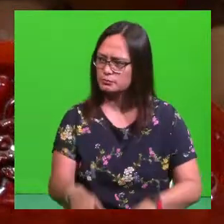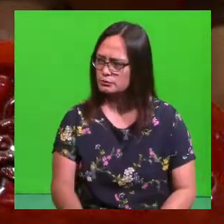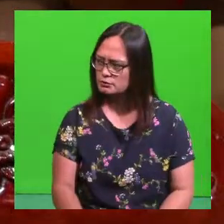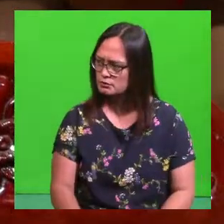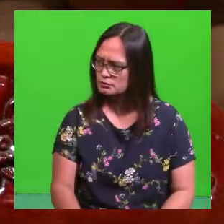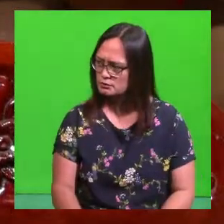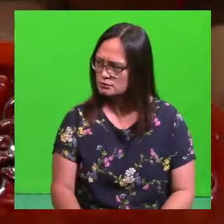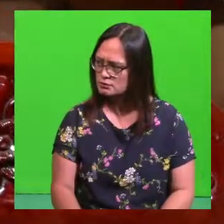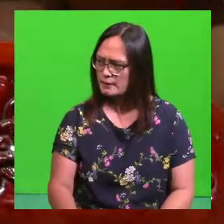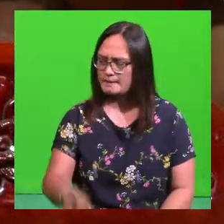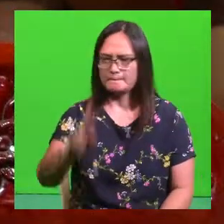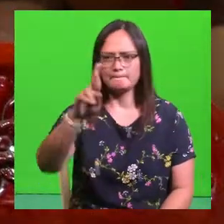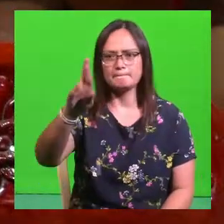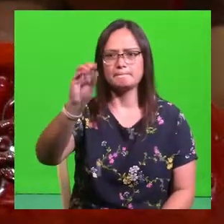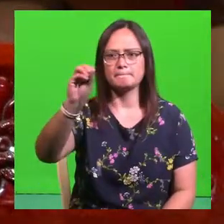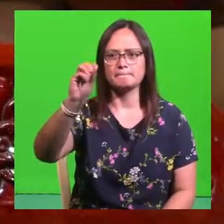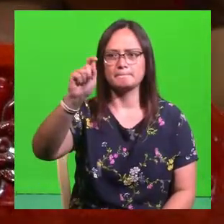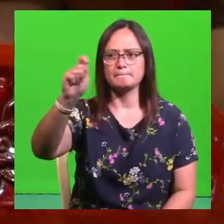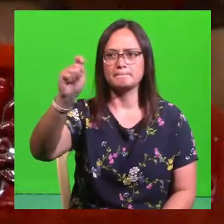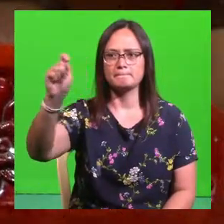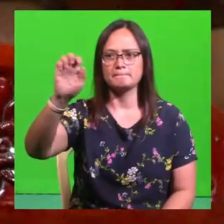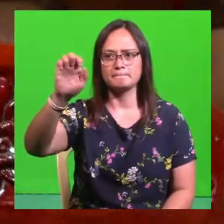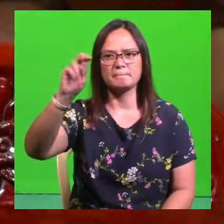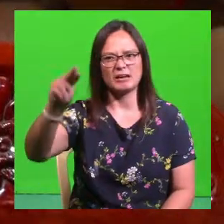the 3rd day.